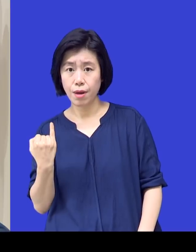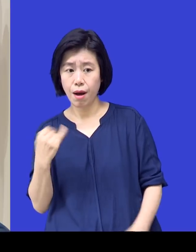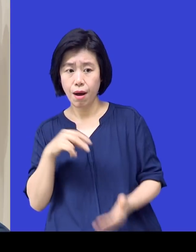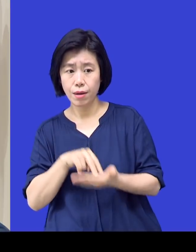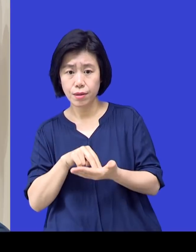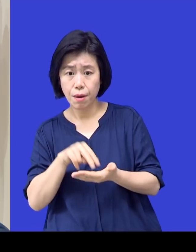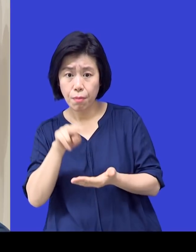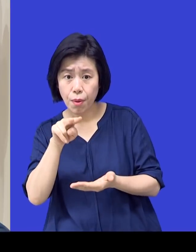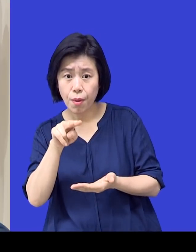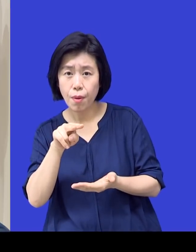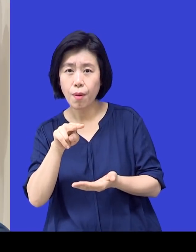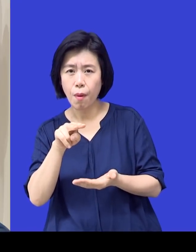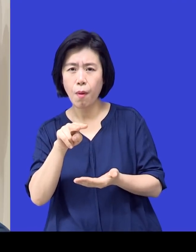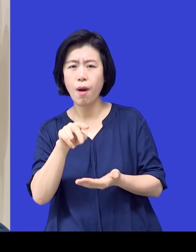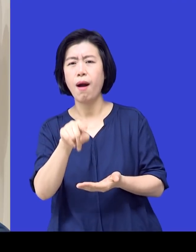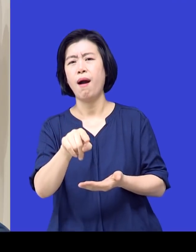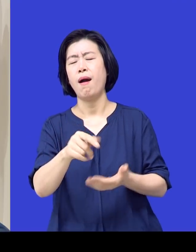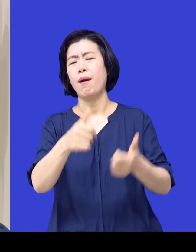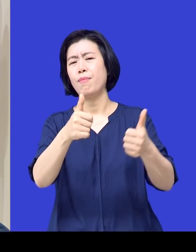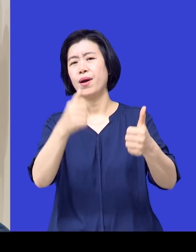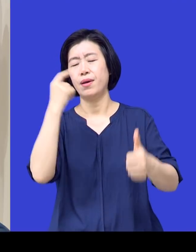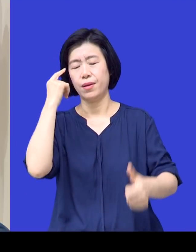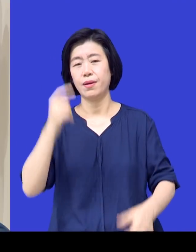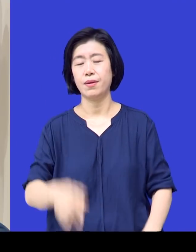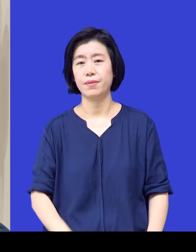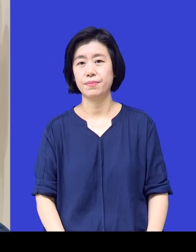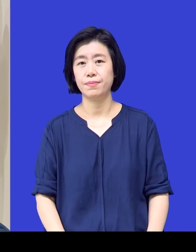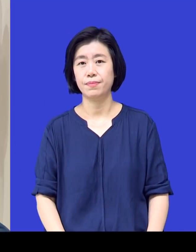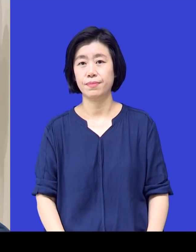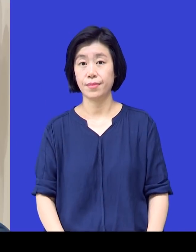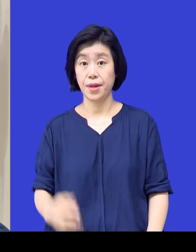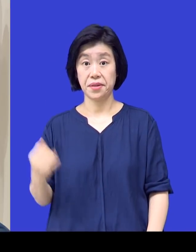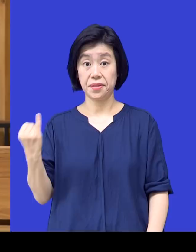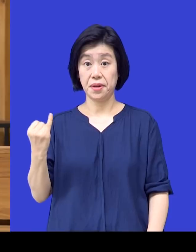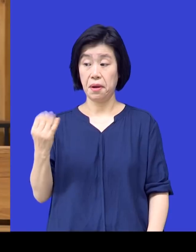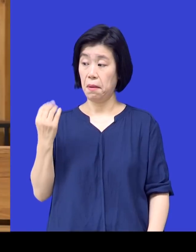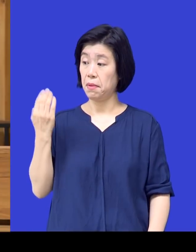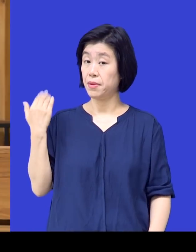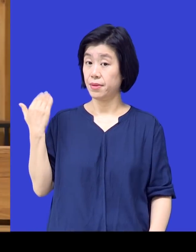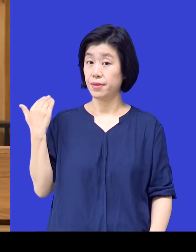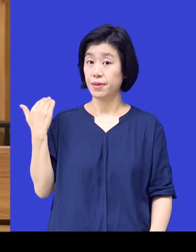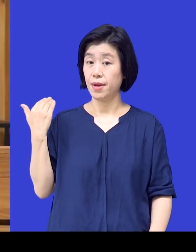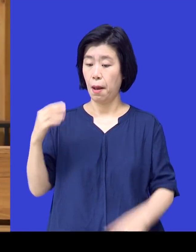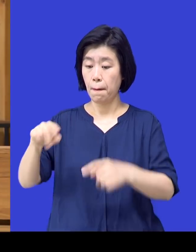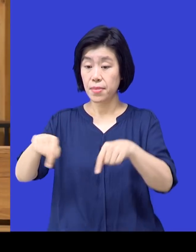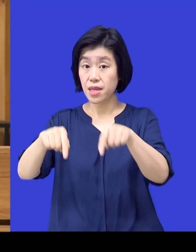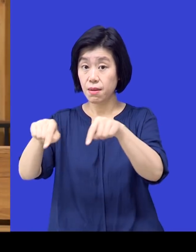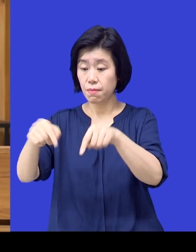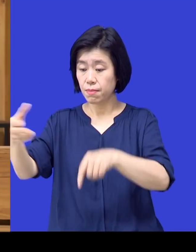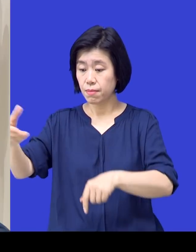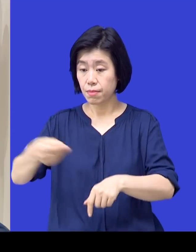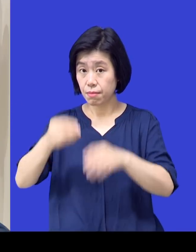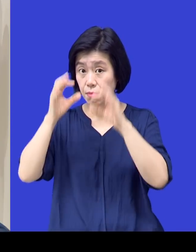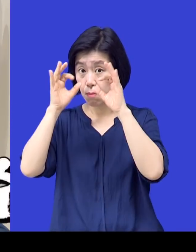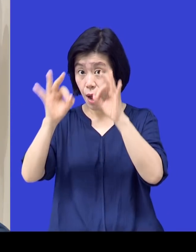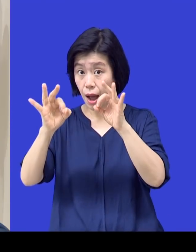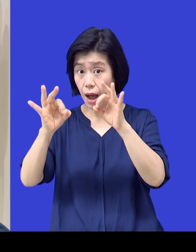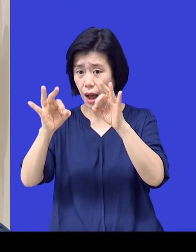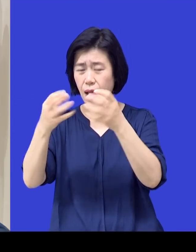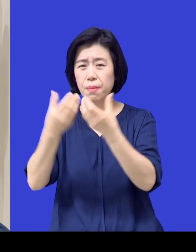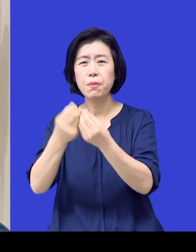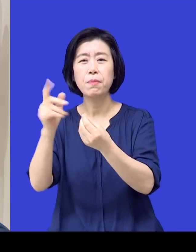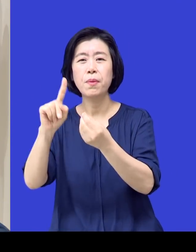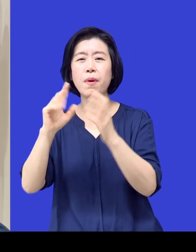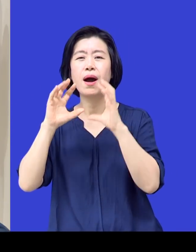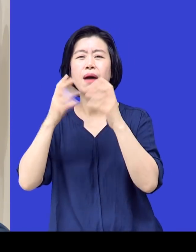전에 미국에서 그것이 알고 싶다를 비디오 가게에서 이제 들어보았는데 네. 아동